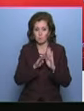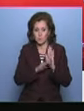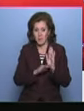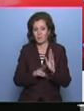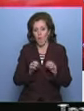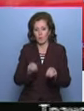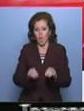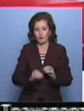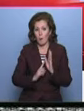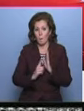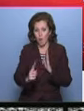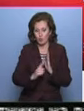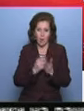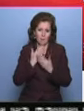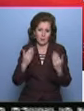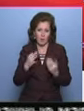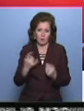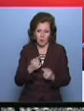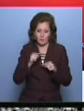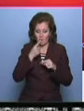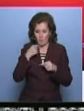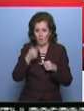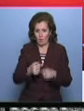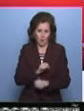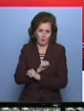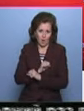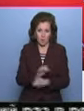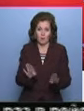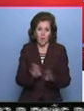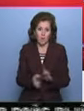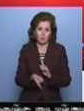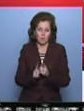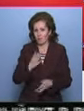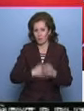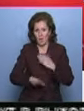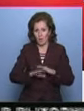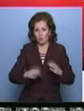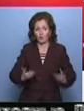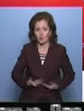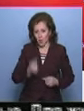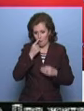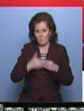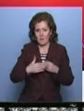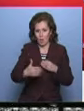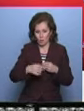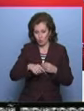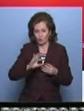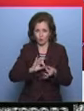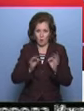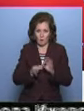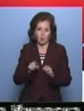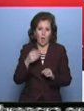маршруты. Последний раз в рейс они выйдут в эти выходные. Таким переменам не рады жители пригорода Ижевска. Для них окончание огородного сезона